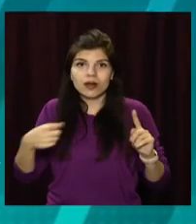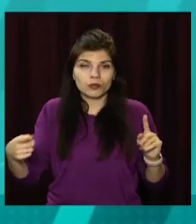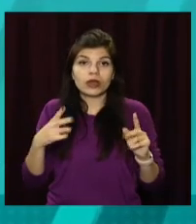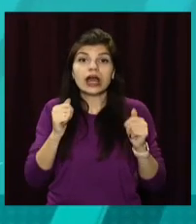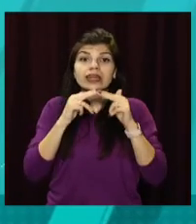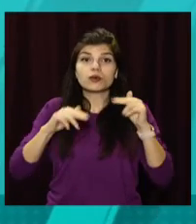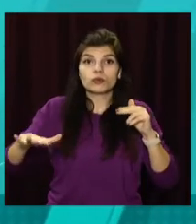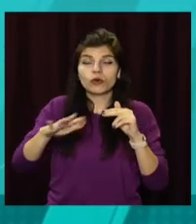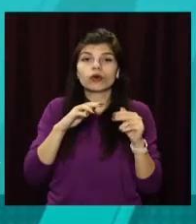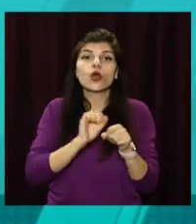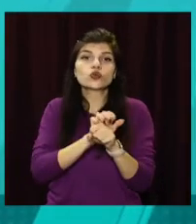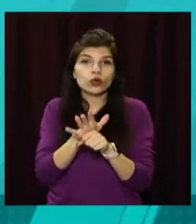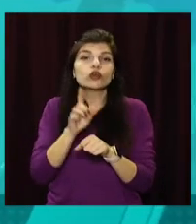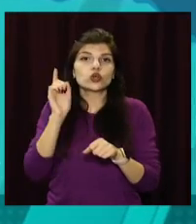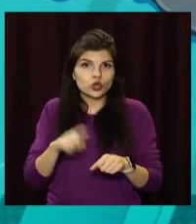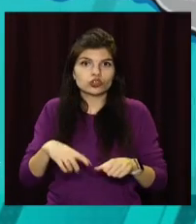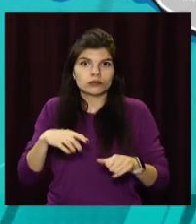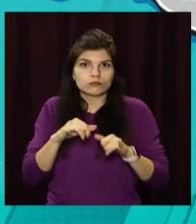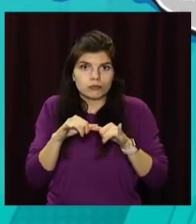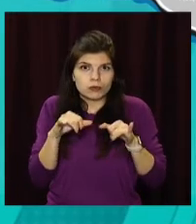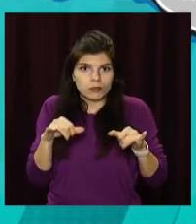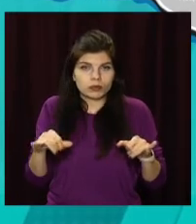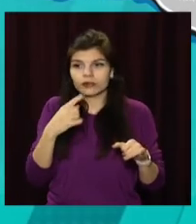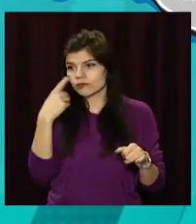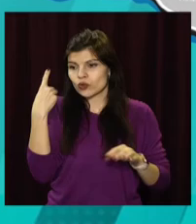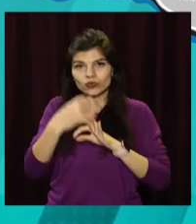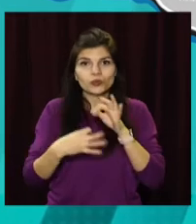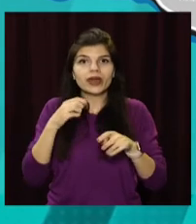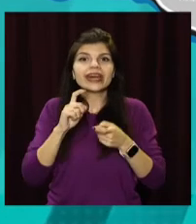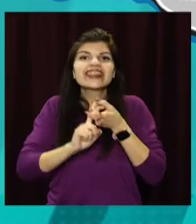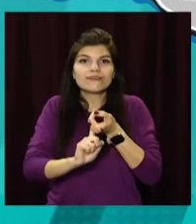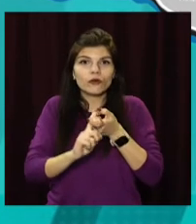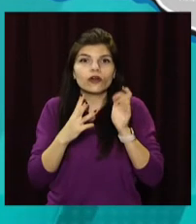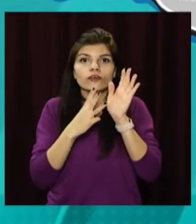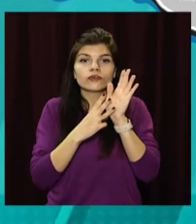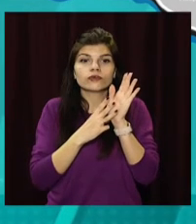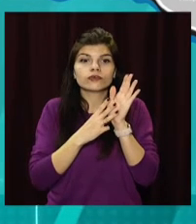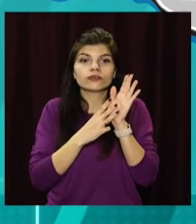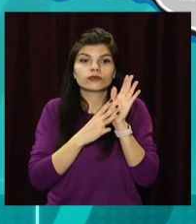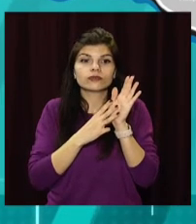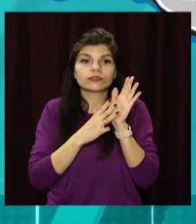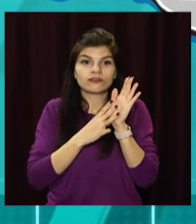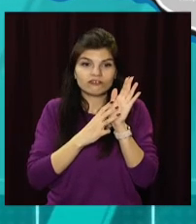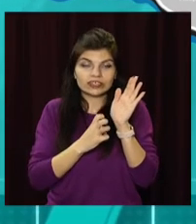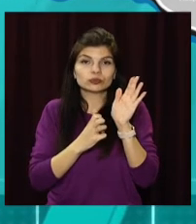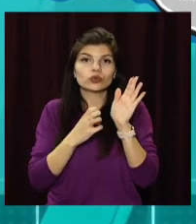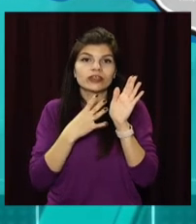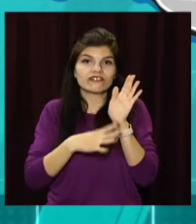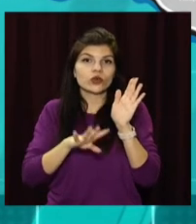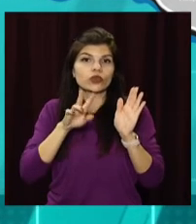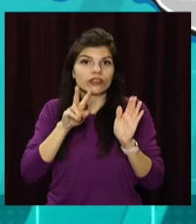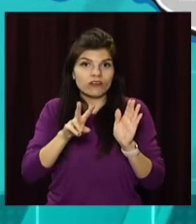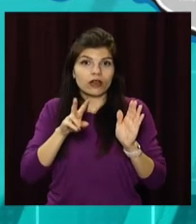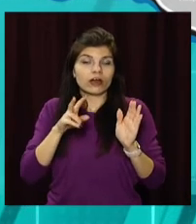час карантину. На Дніпропетровщині коронавірус теж набирає обертів. Минулої доби інфікованих